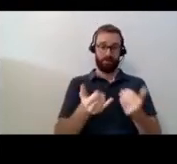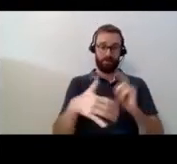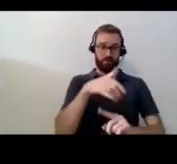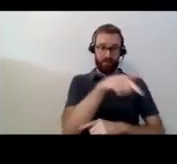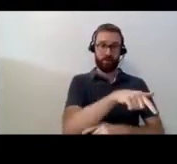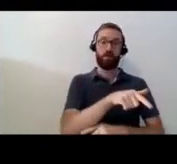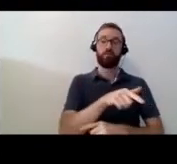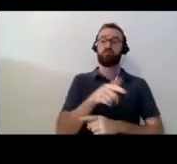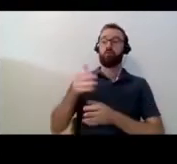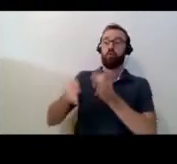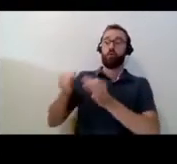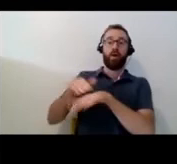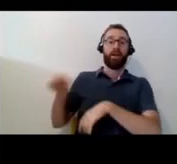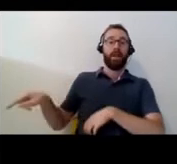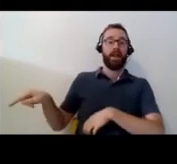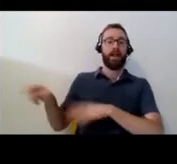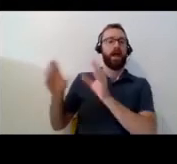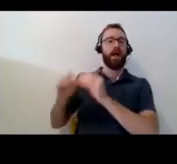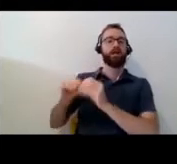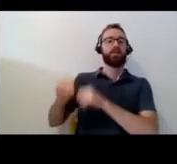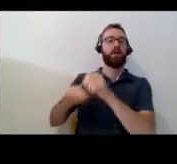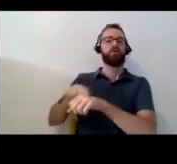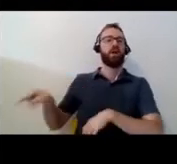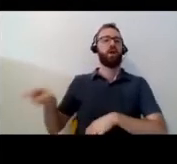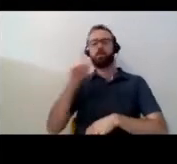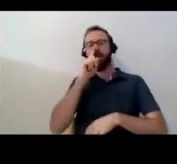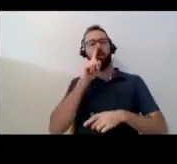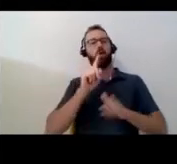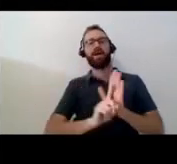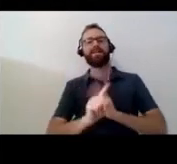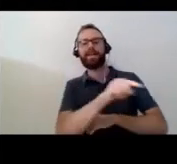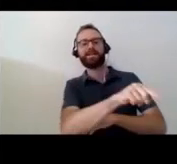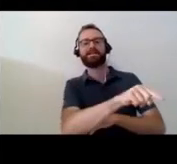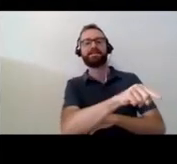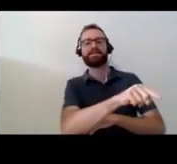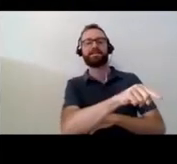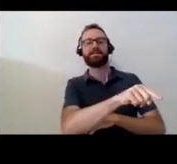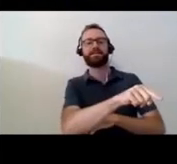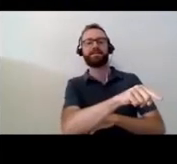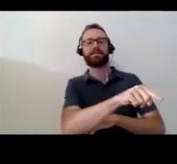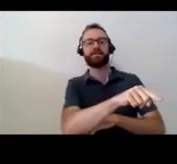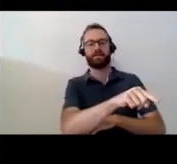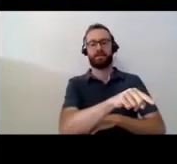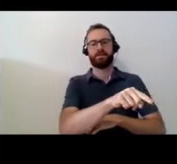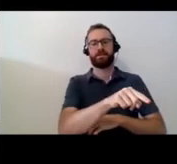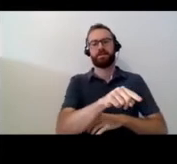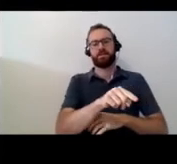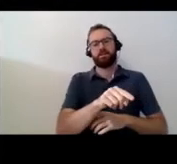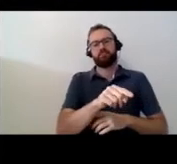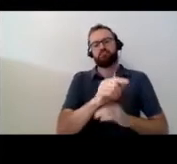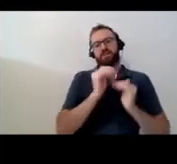Cour d'appel, que bon, l'Assemblée ne pouvait pas avoir l'intention d'interdire les interventions motivées par la sécurité publique en